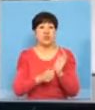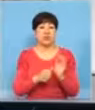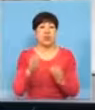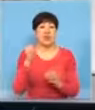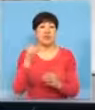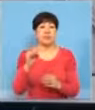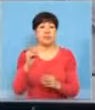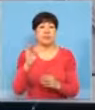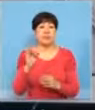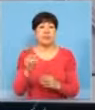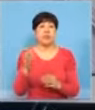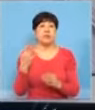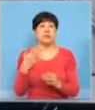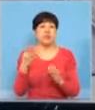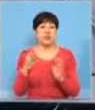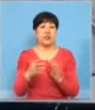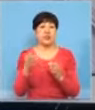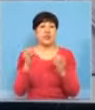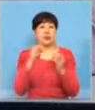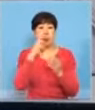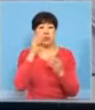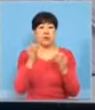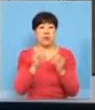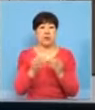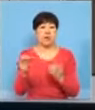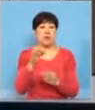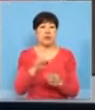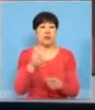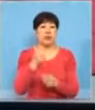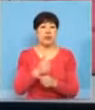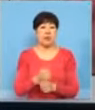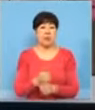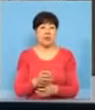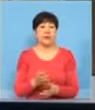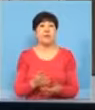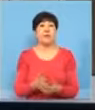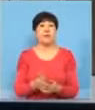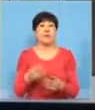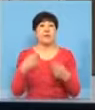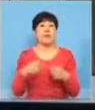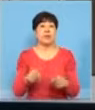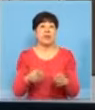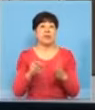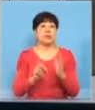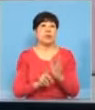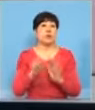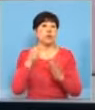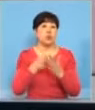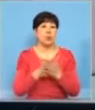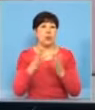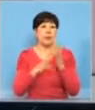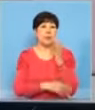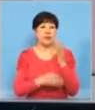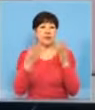Айтекиби-50. И в отделении номер 10, которое находится в здании областного акимата. Продажа билетов будет осуществляться вплоть до последнего дня